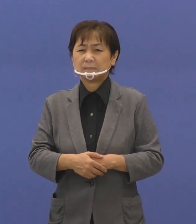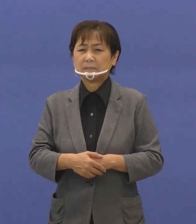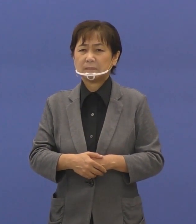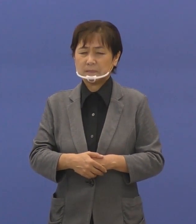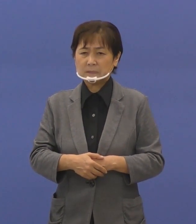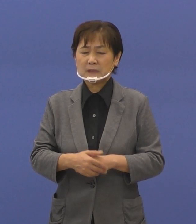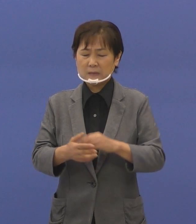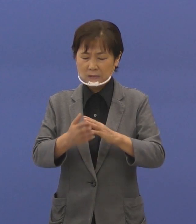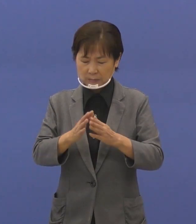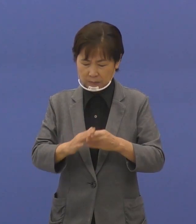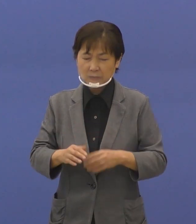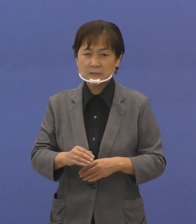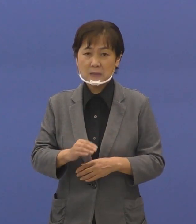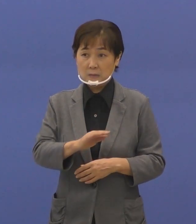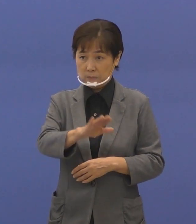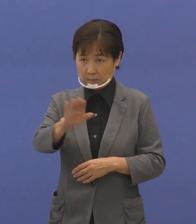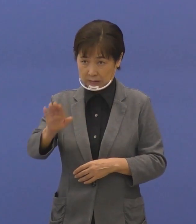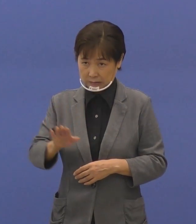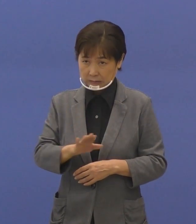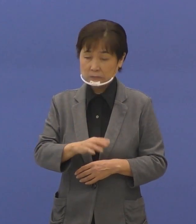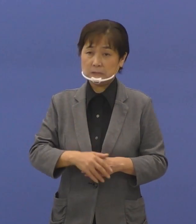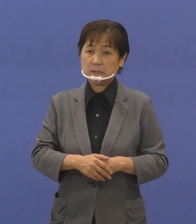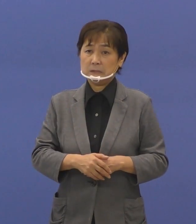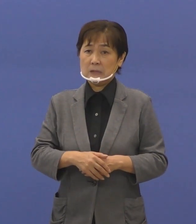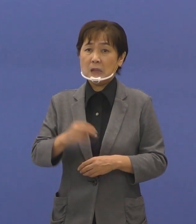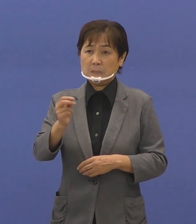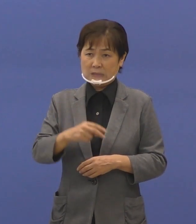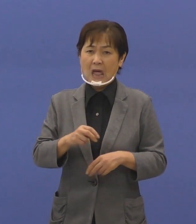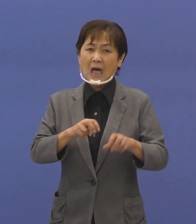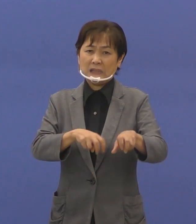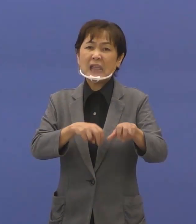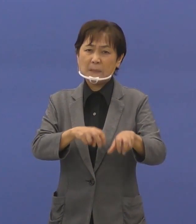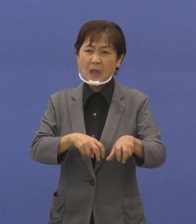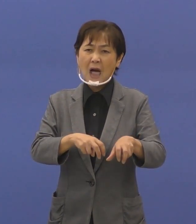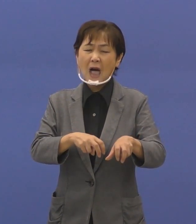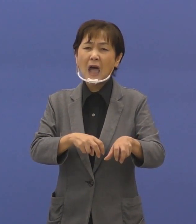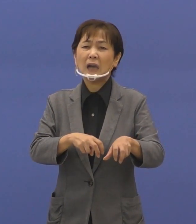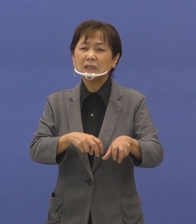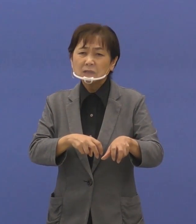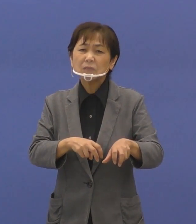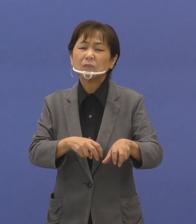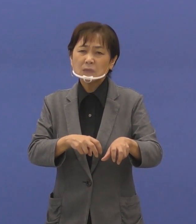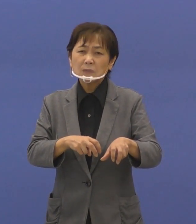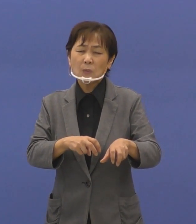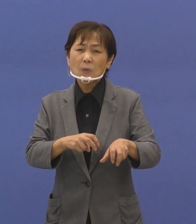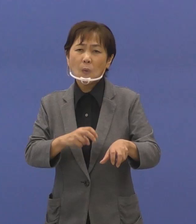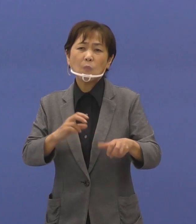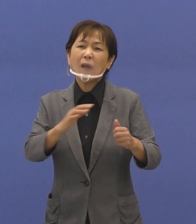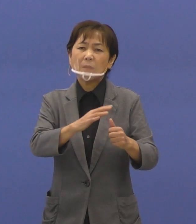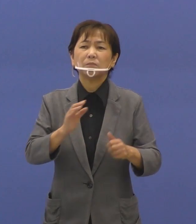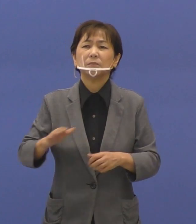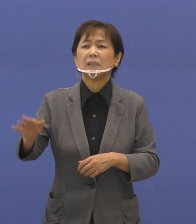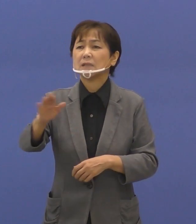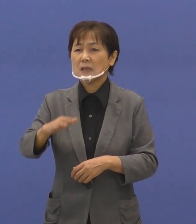県民の皆さんに、また競馬ファンの皆さんに申し訳なく思います。